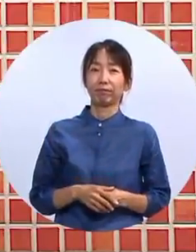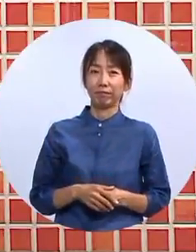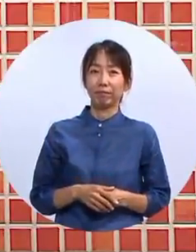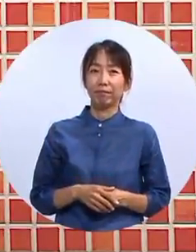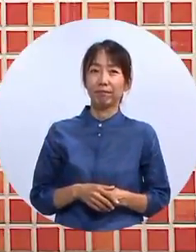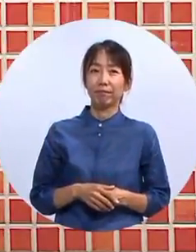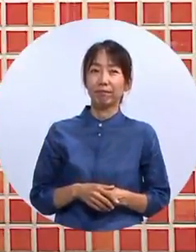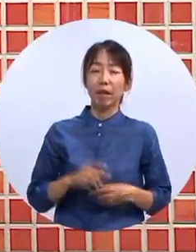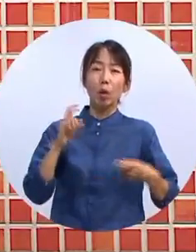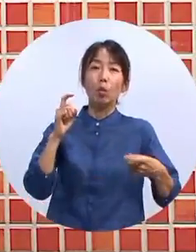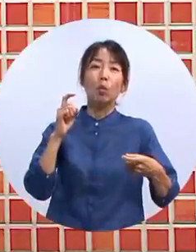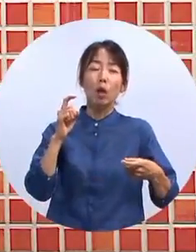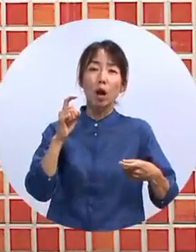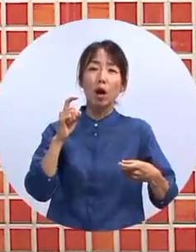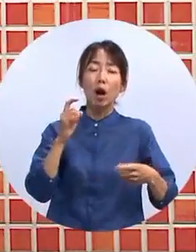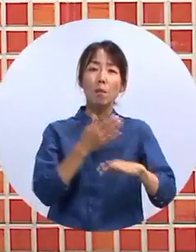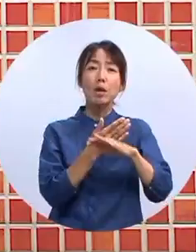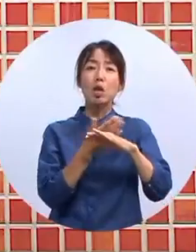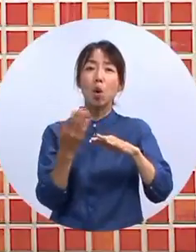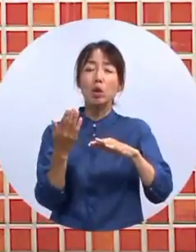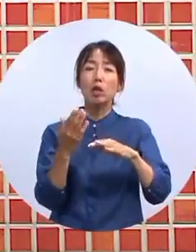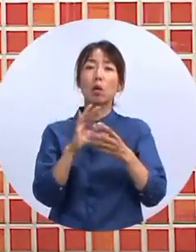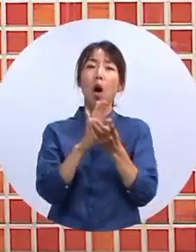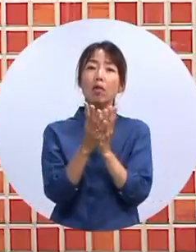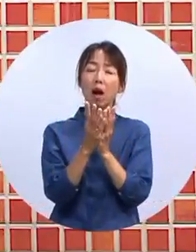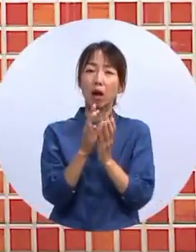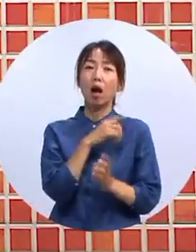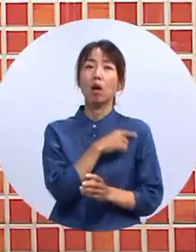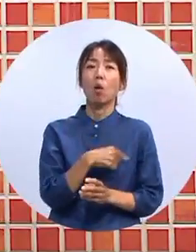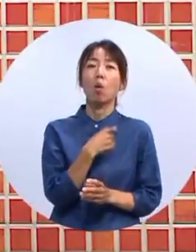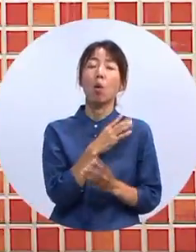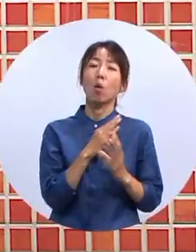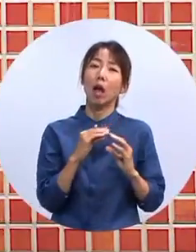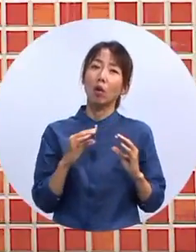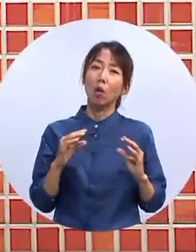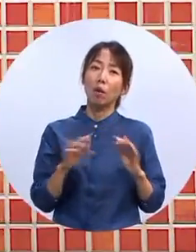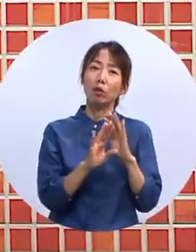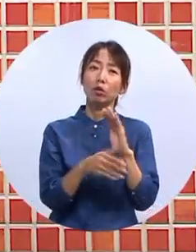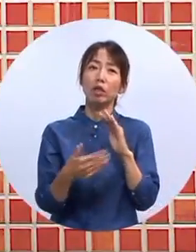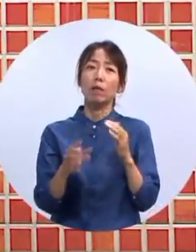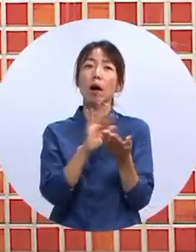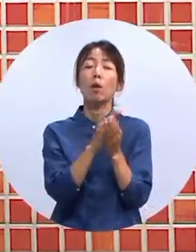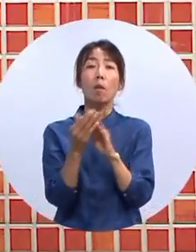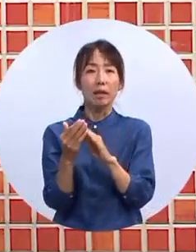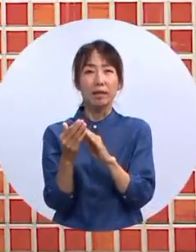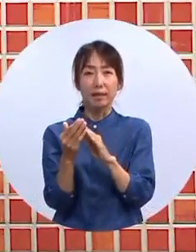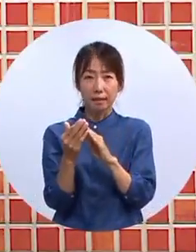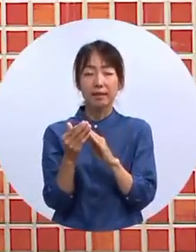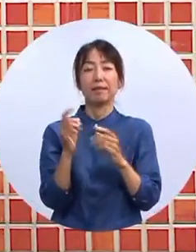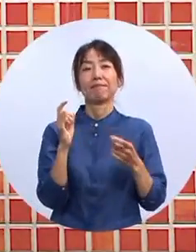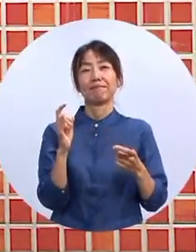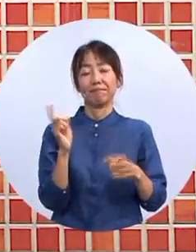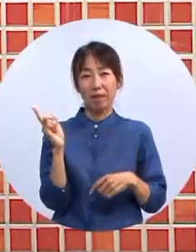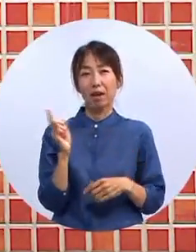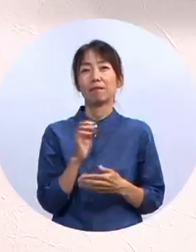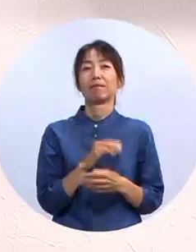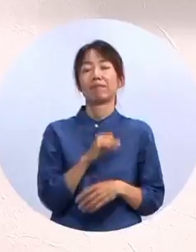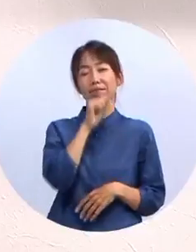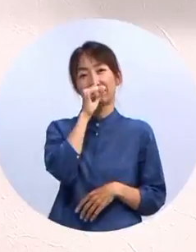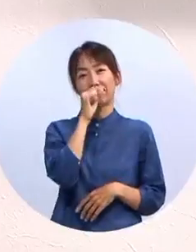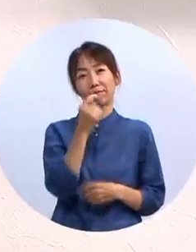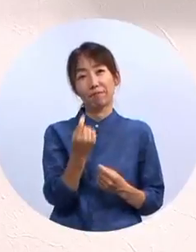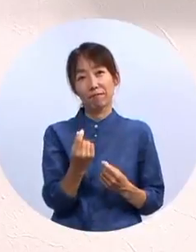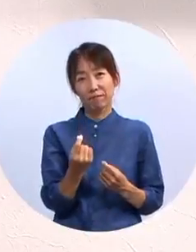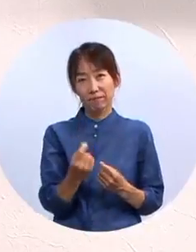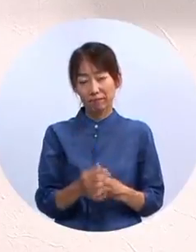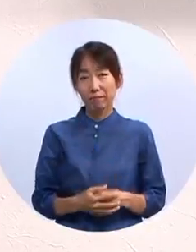緑と花が心を和ます藤沢の町です。 素敵な標語ですね。 はい、 ではこ